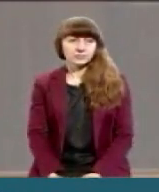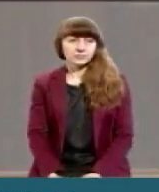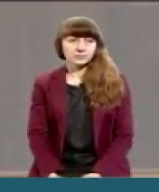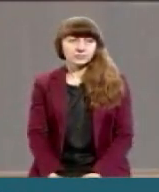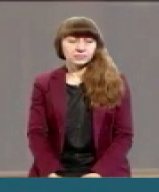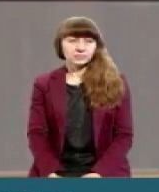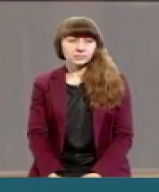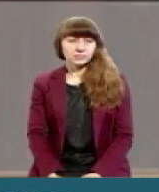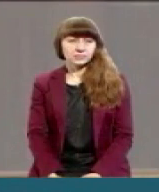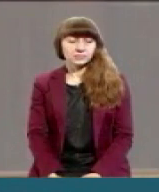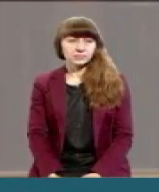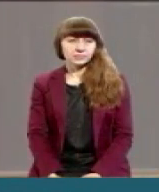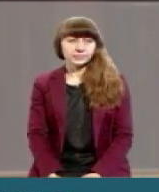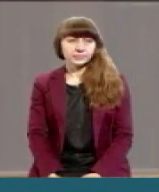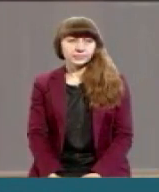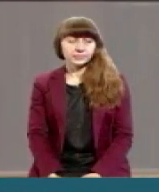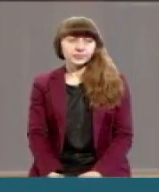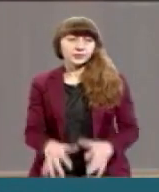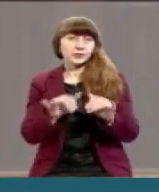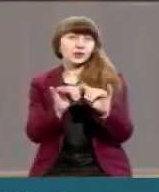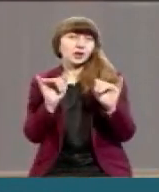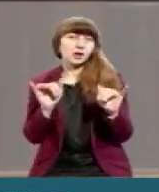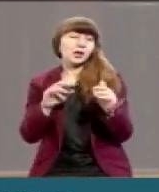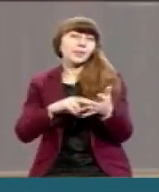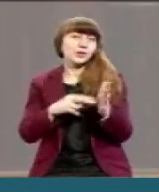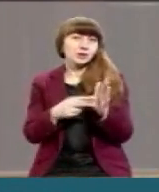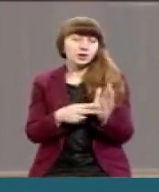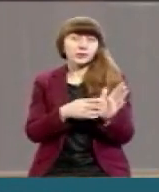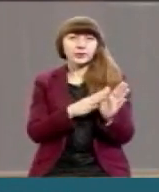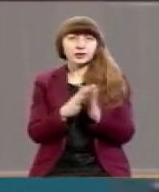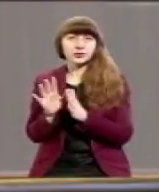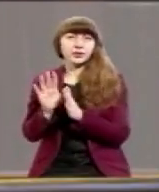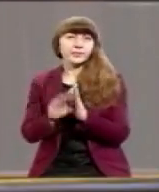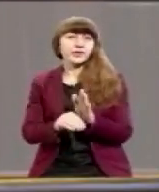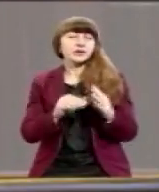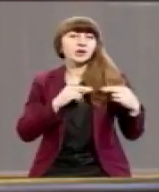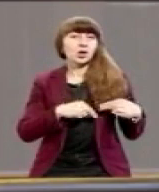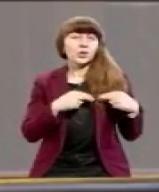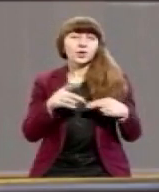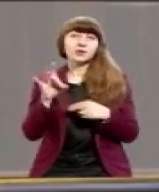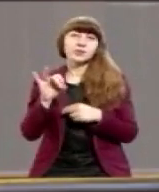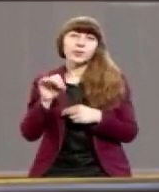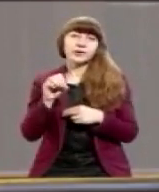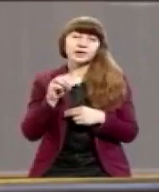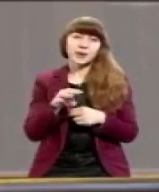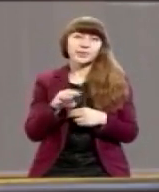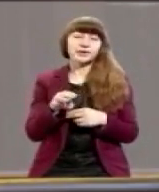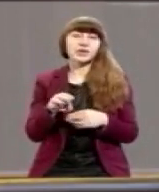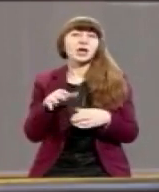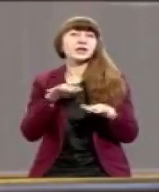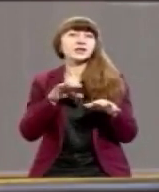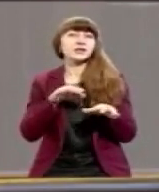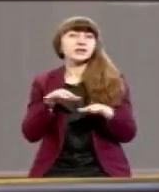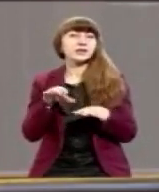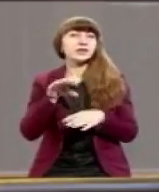Қыста көлік қозғалысының қауіпсіздігі мен төтенше жағдайға байланысты жолаушылар көлігі және автомобиль жолдары басқармасы, төтенше жағдайлар департаменті